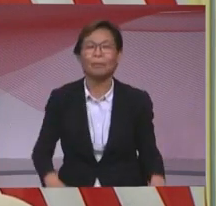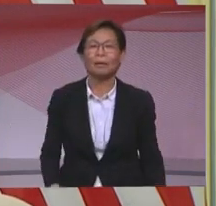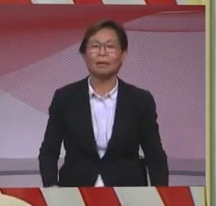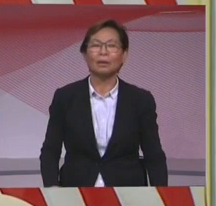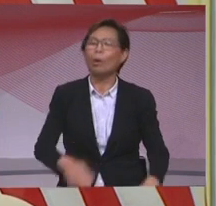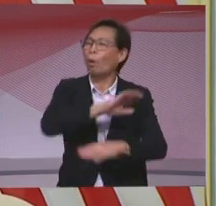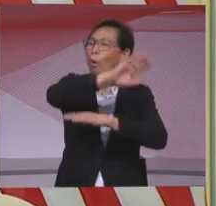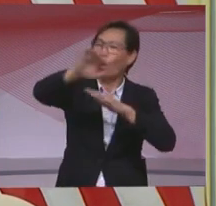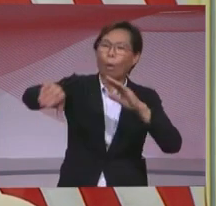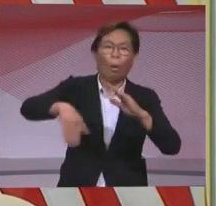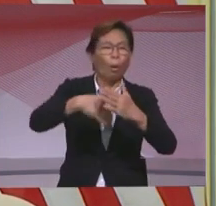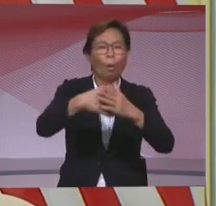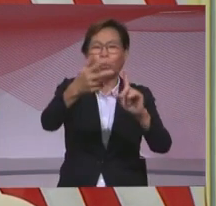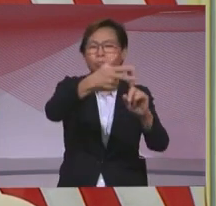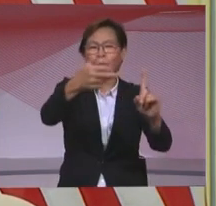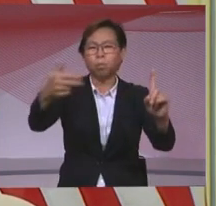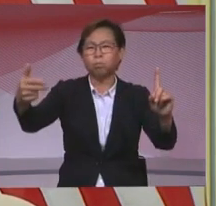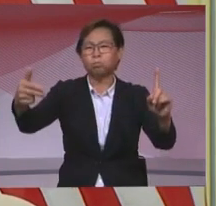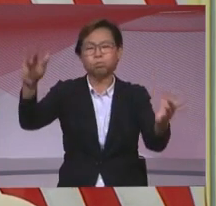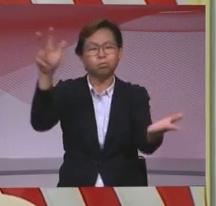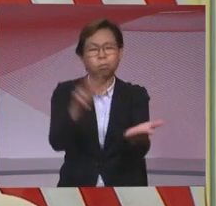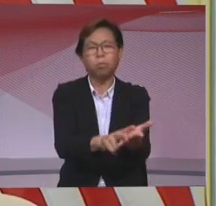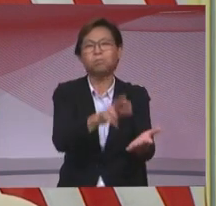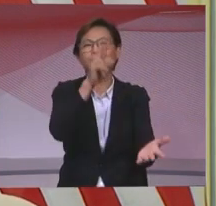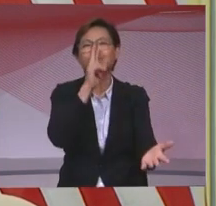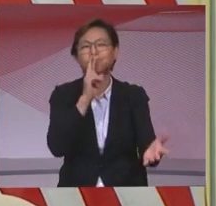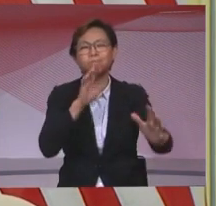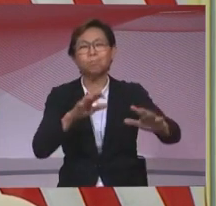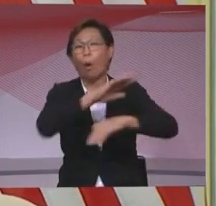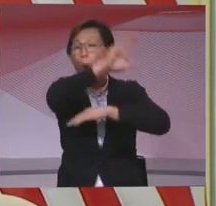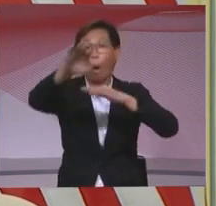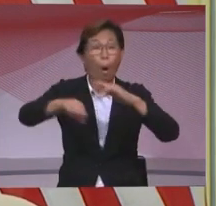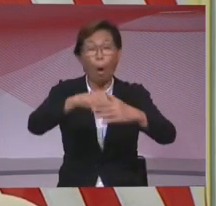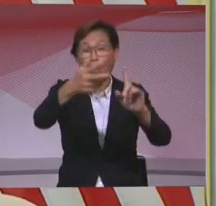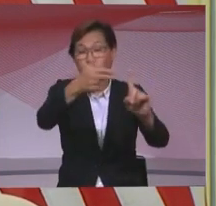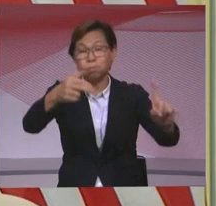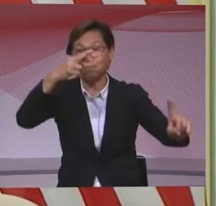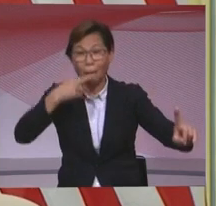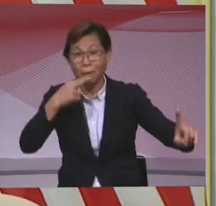Katakan seluruh Indonesia diisytiharkan zon merah contoh. Tetapi